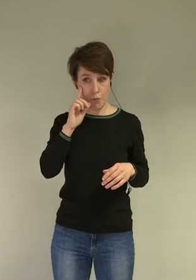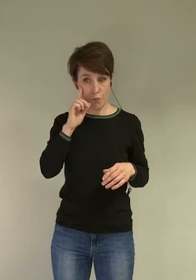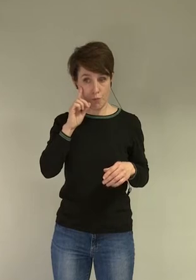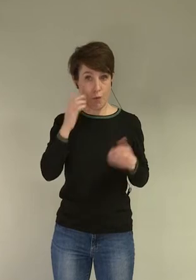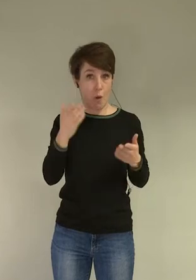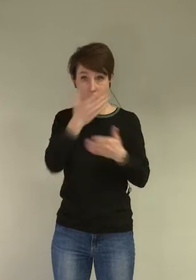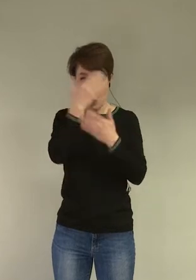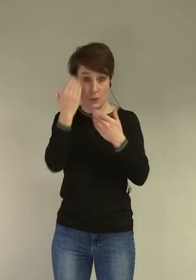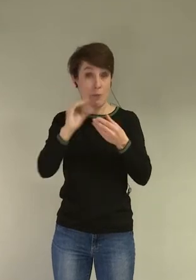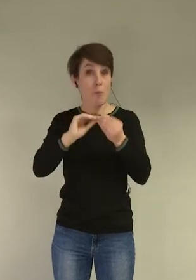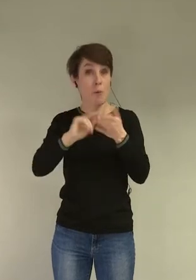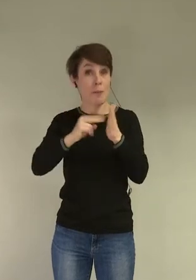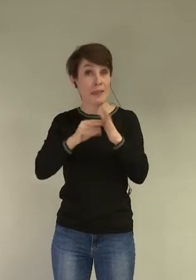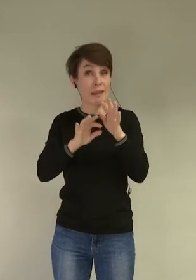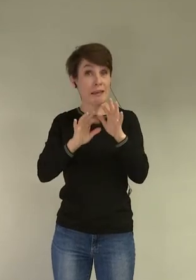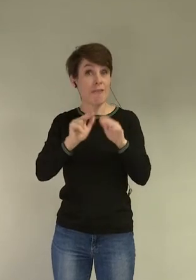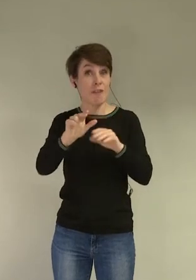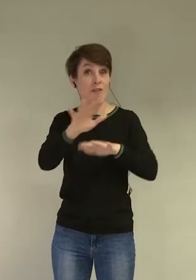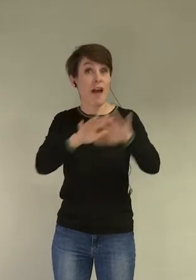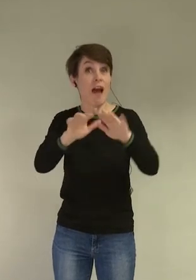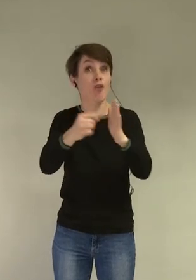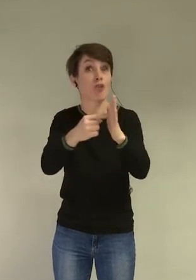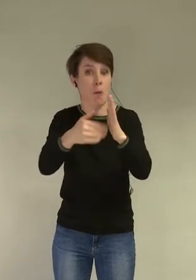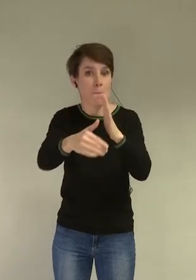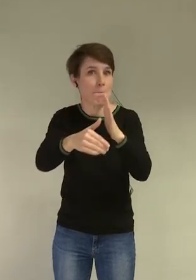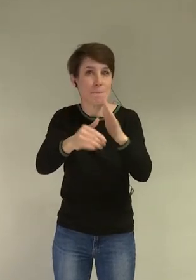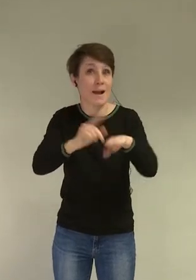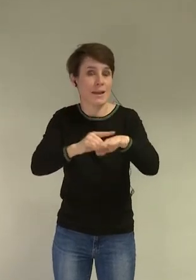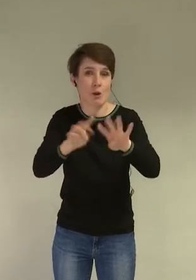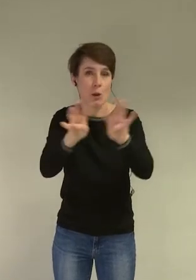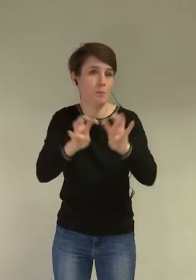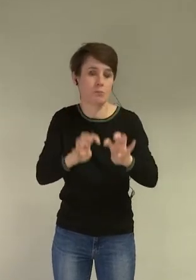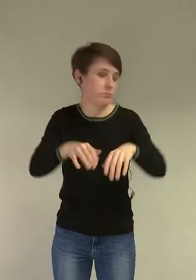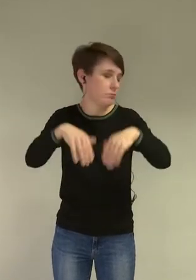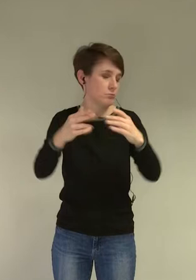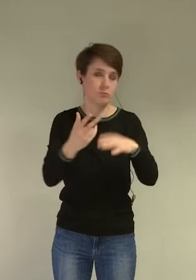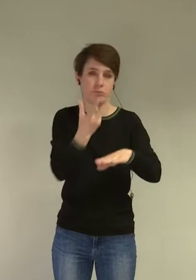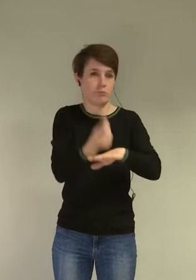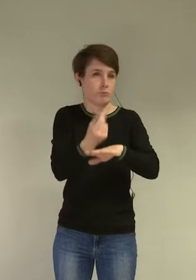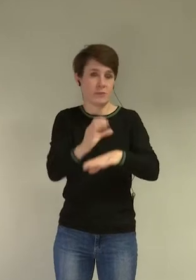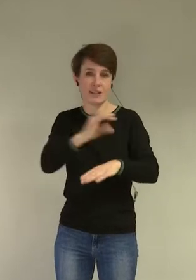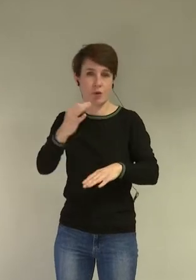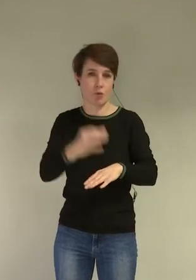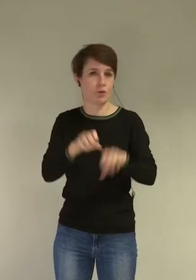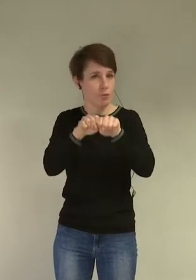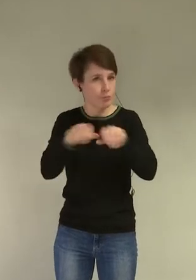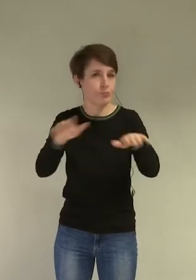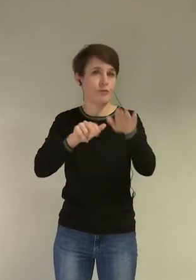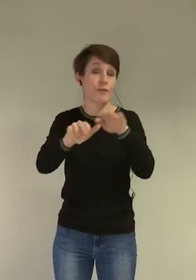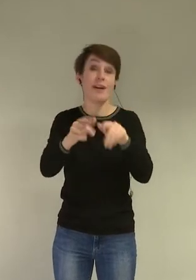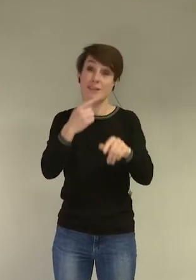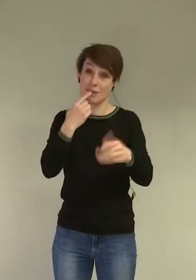donc il me semble plus sage de commencer et de toute façon ça sera rediffusé dans l'intégralité c'est juste la diffusion en direct